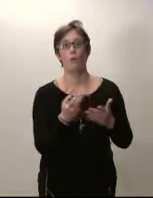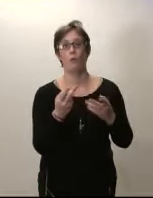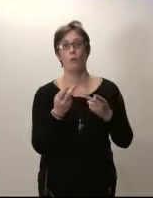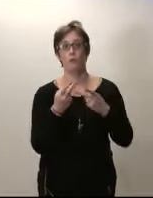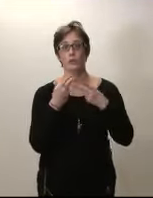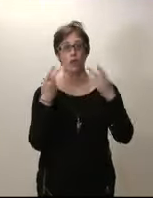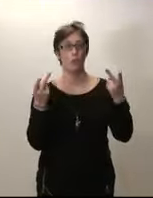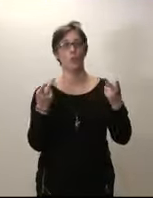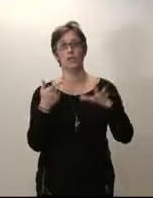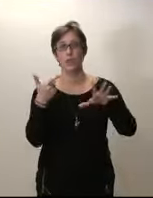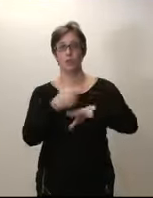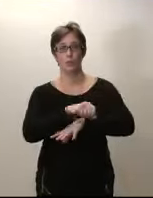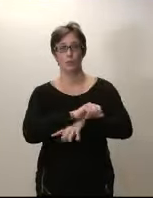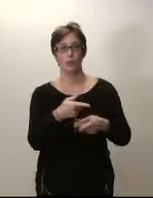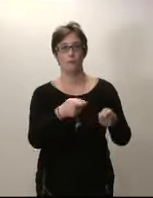fait, il y a